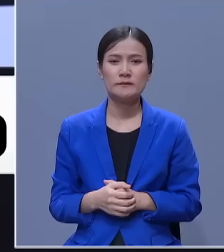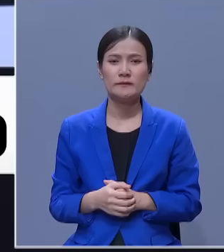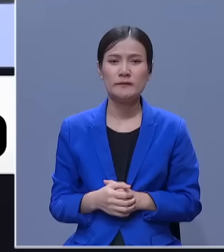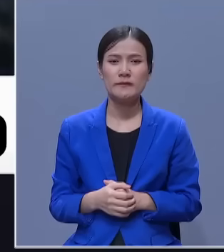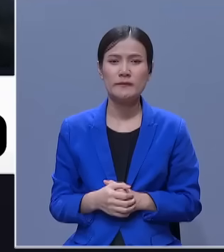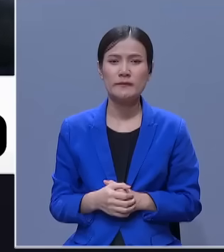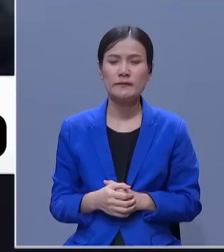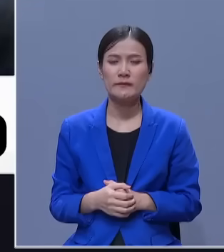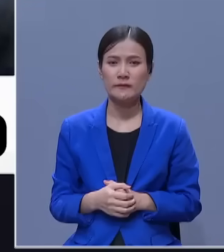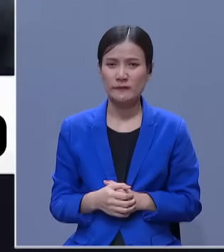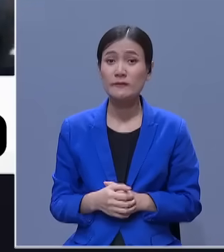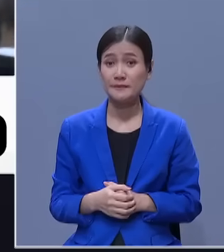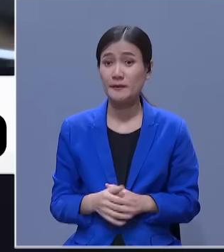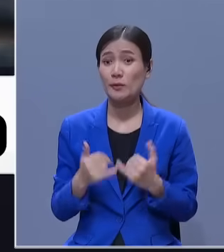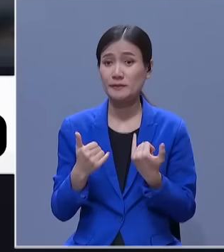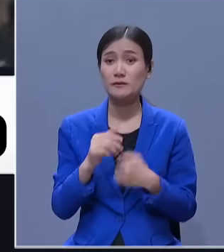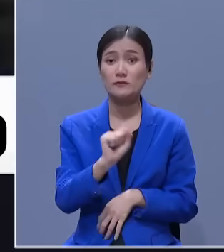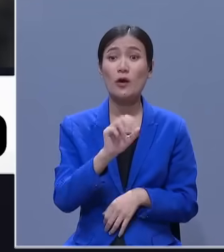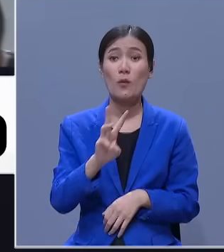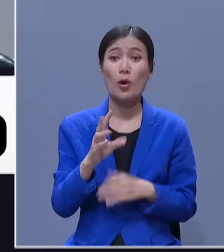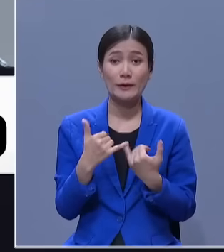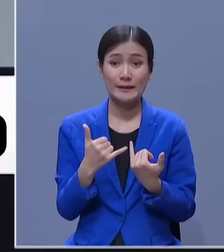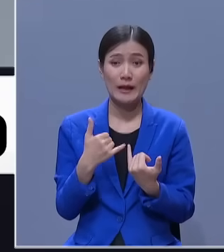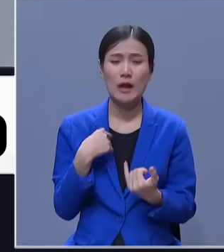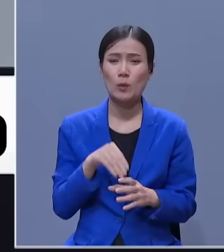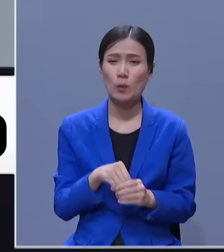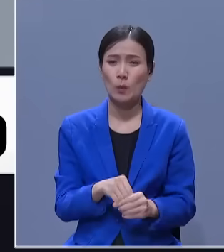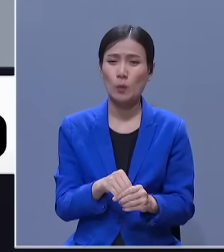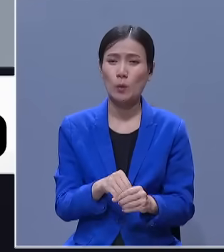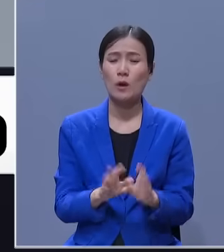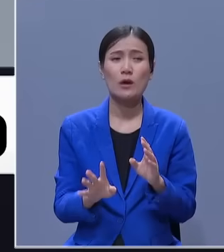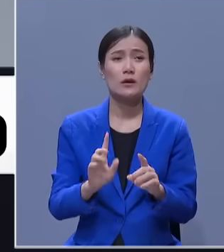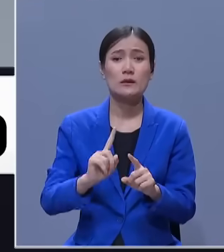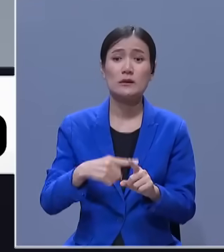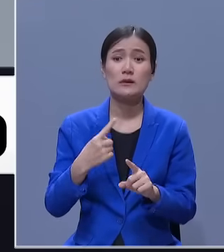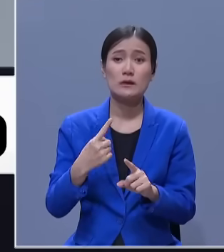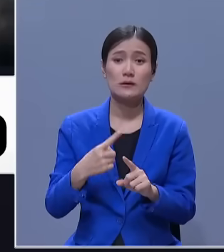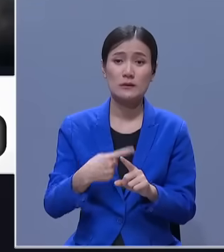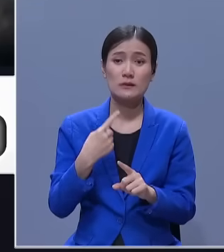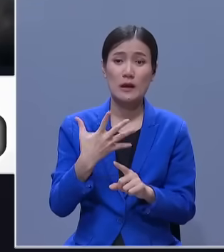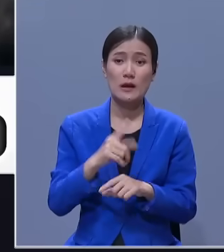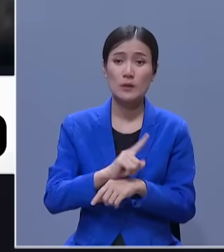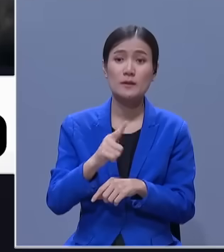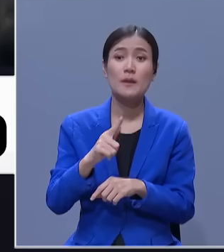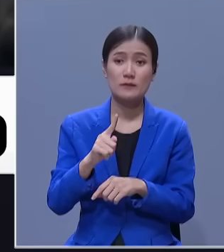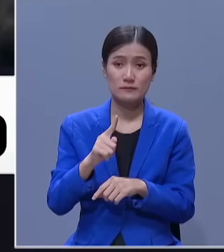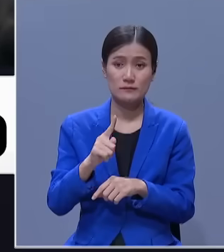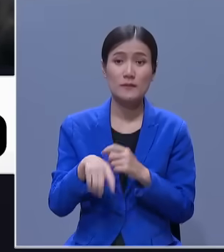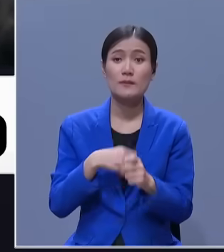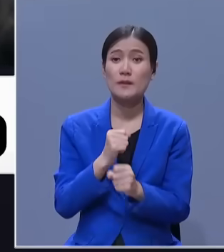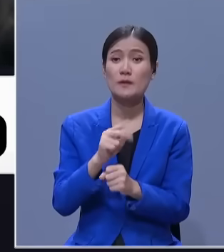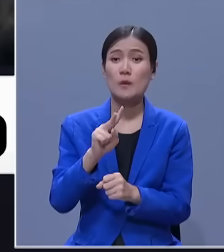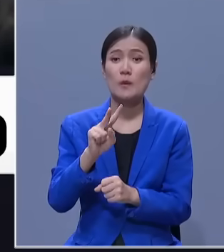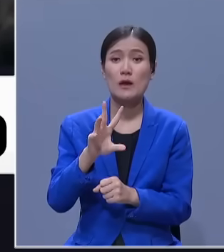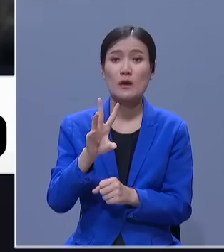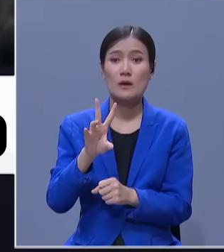เราต้องไม่ลืมว่าอายุวุฒิสภาเนี่ยจะหมดในวันที่11พฤษภาเพราะฉะนั้นถ้าจะมี